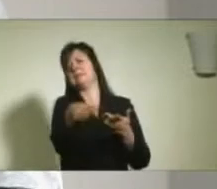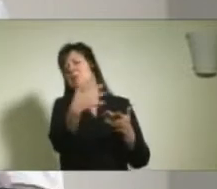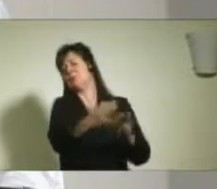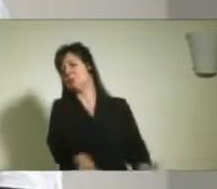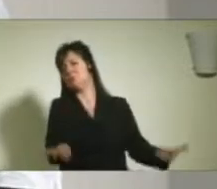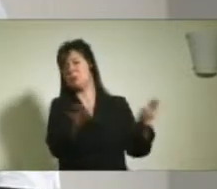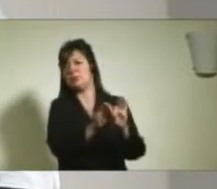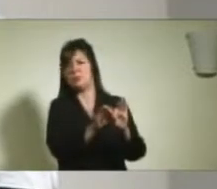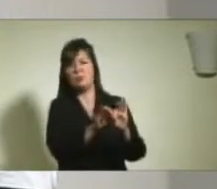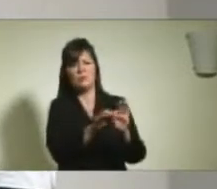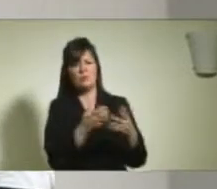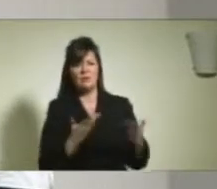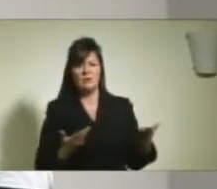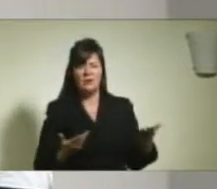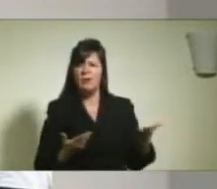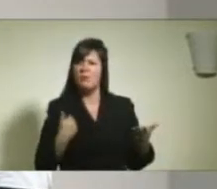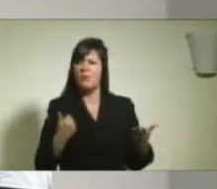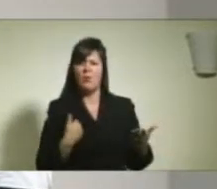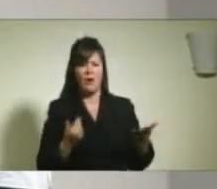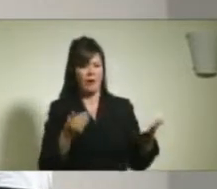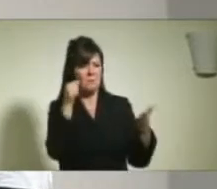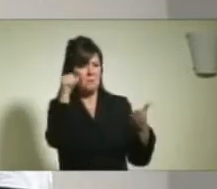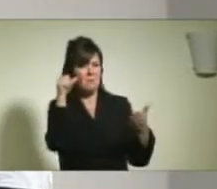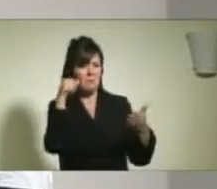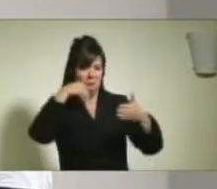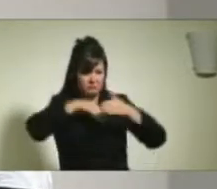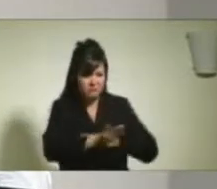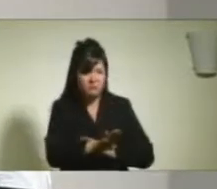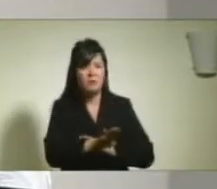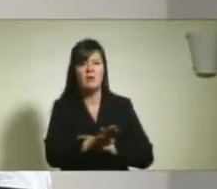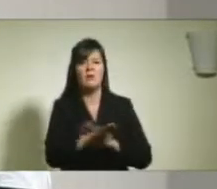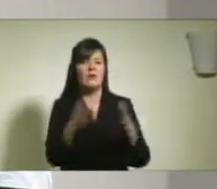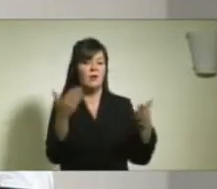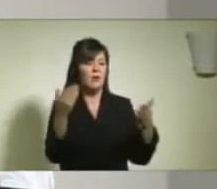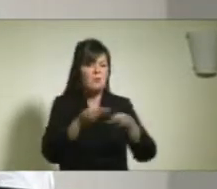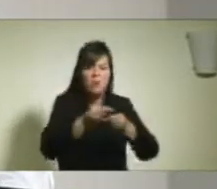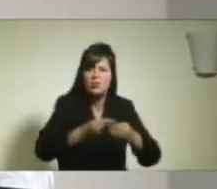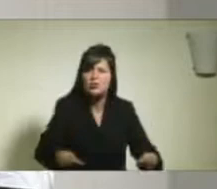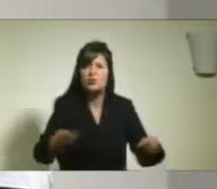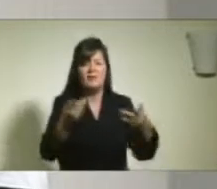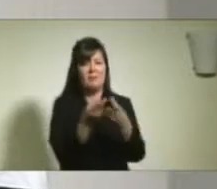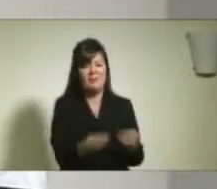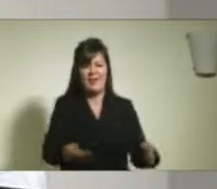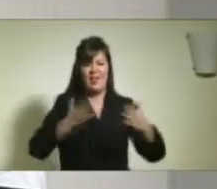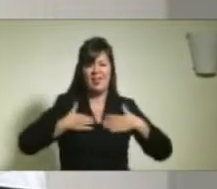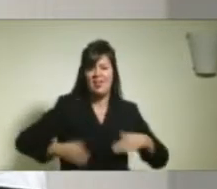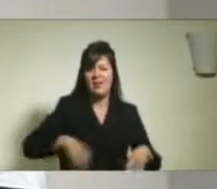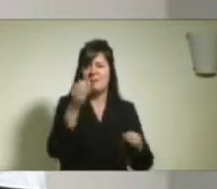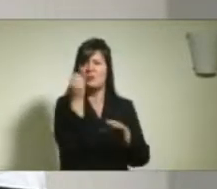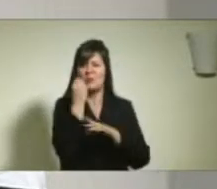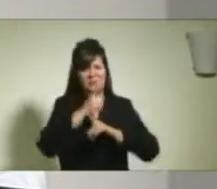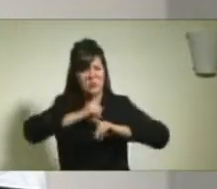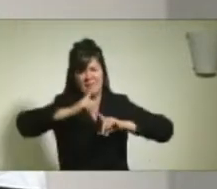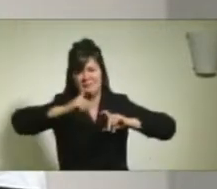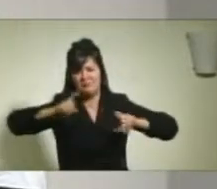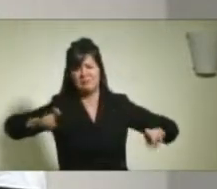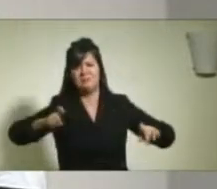bureau de poste pour recevoir des biens, des produits, des fournitures, des vêtements et même de la